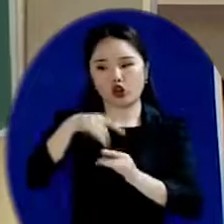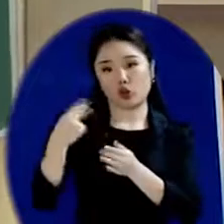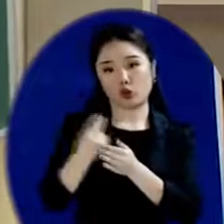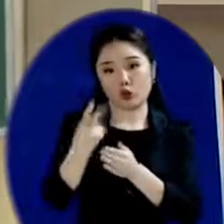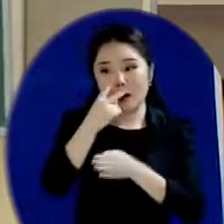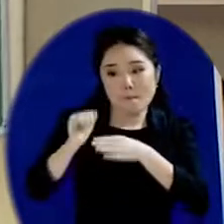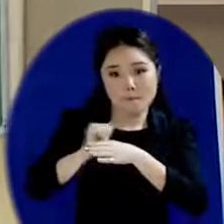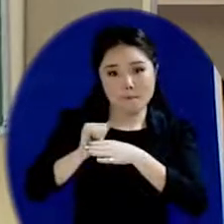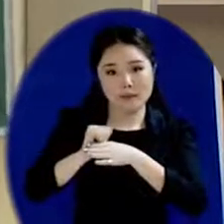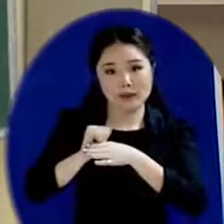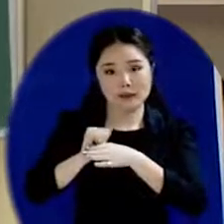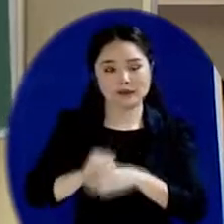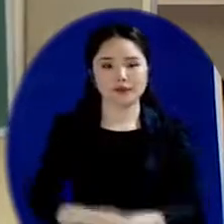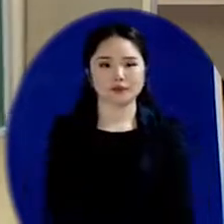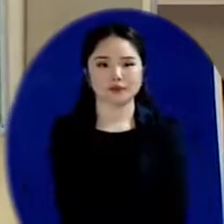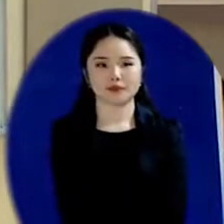зураад бэлдэж байгаарай. Тэгтэр дээрээ.